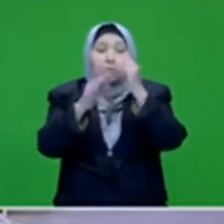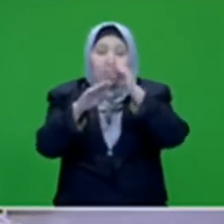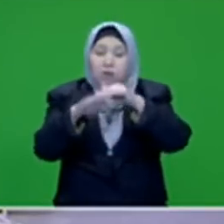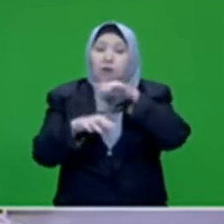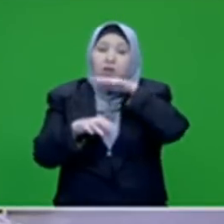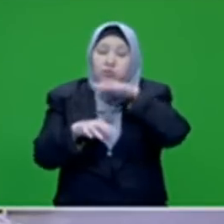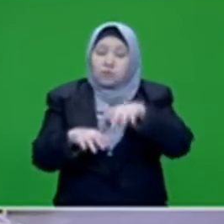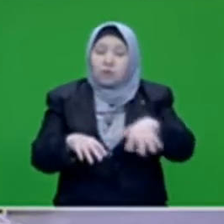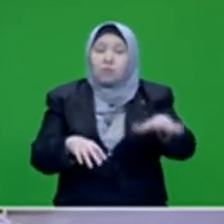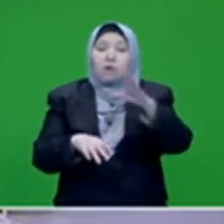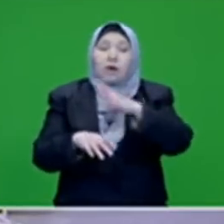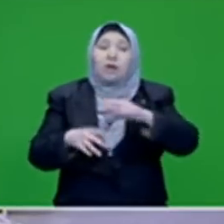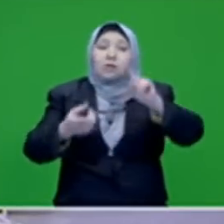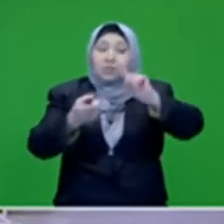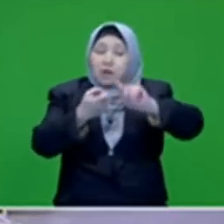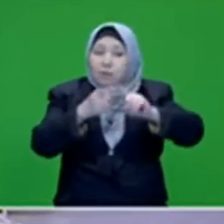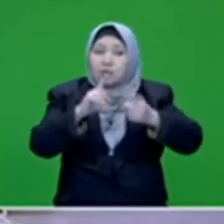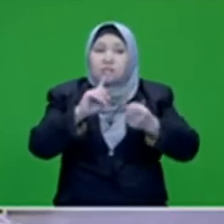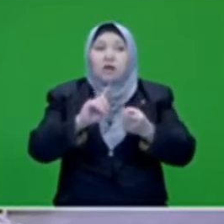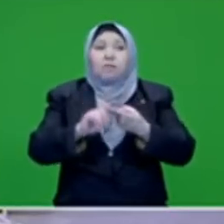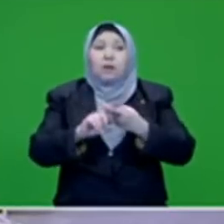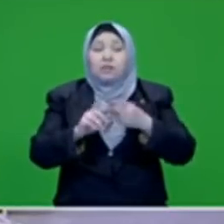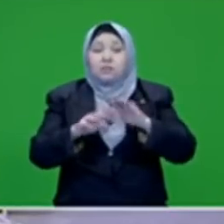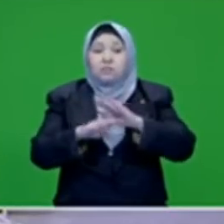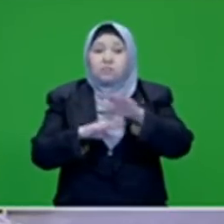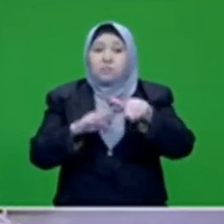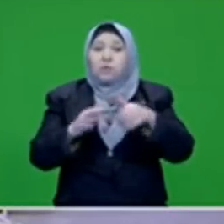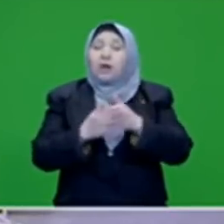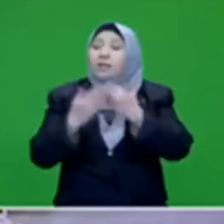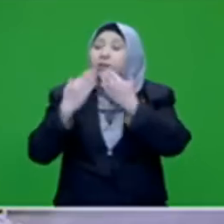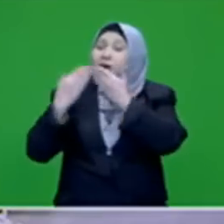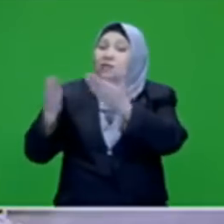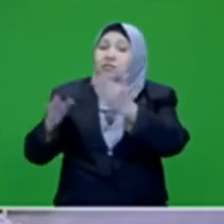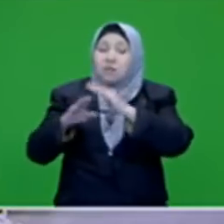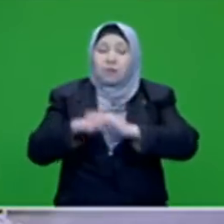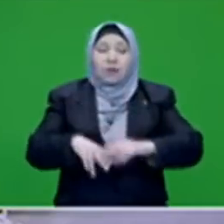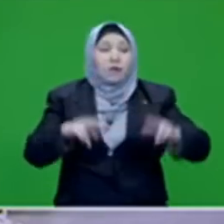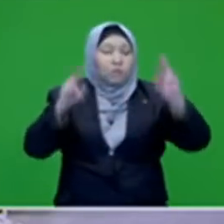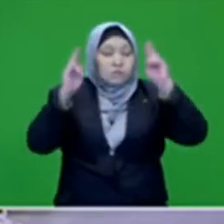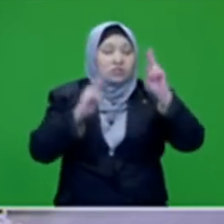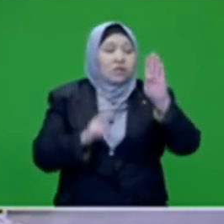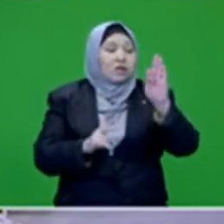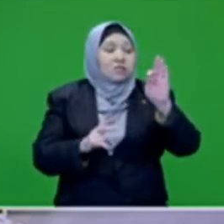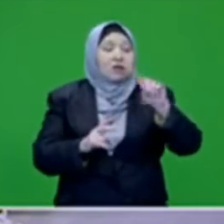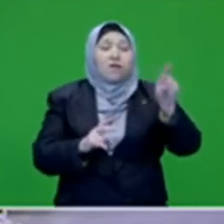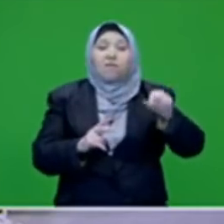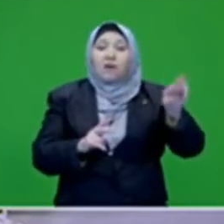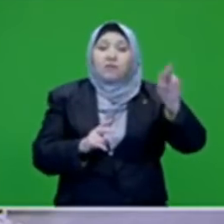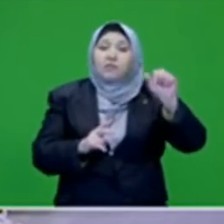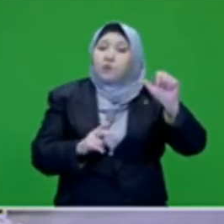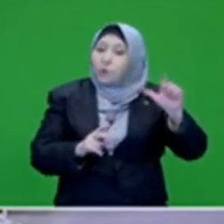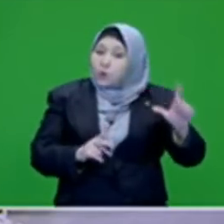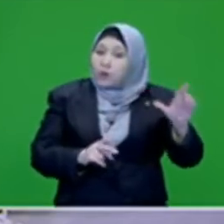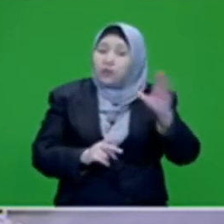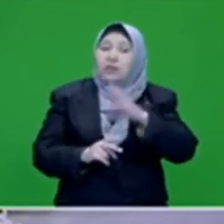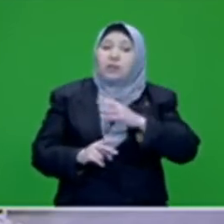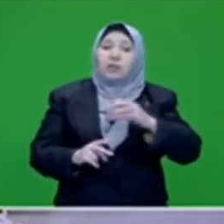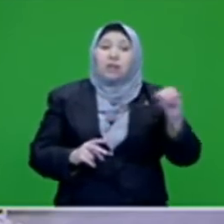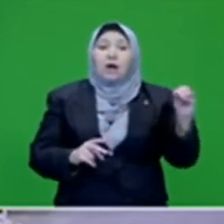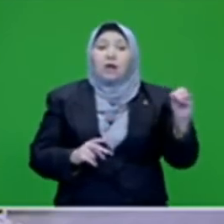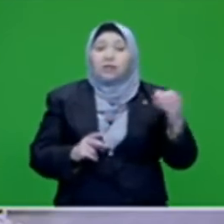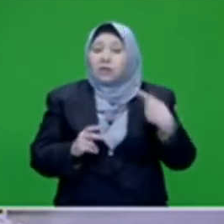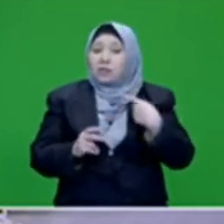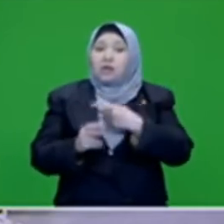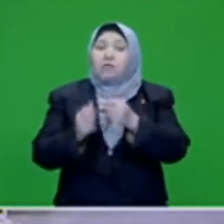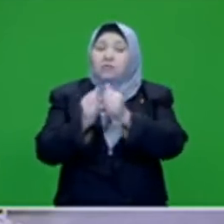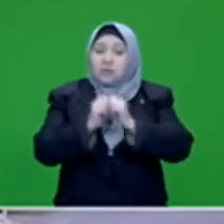ala alihi wa sahbihi wa man wala wa ba'd. Terima kasih kepada Al-Fadhil Ustaz Fazrul. Dan juga subhanallah kita bersama